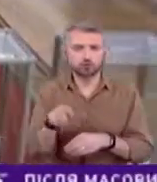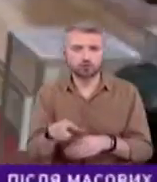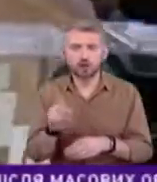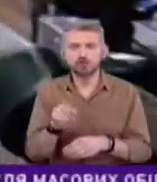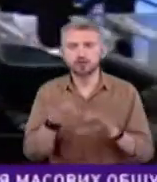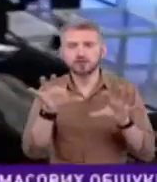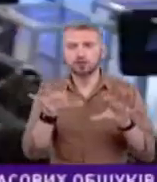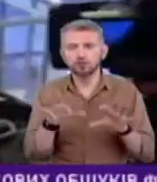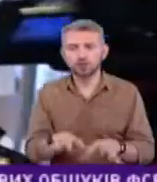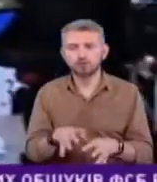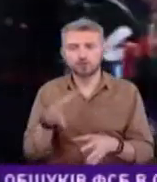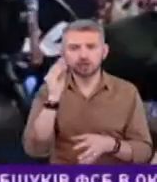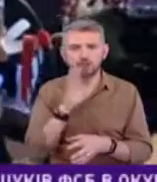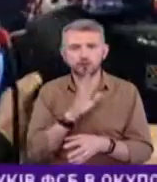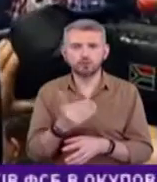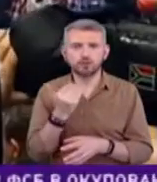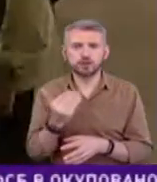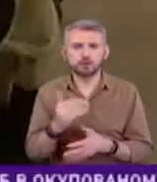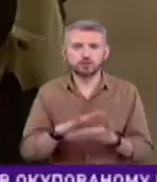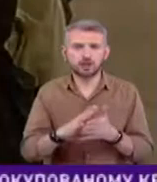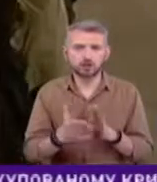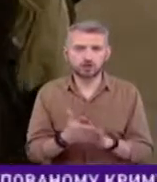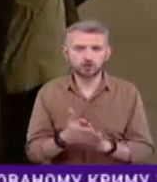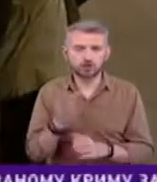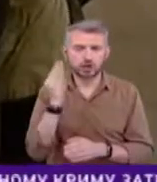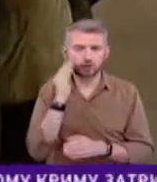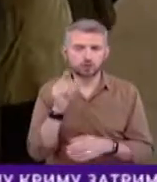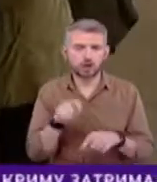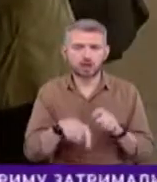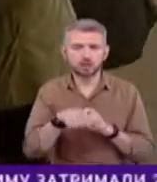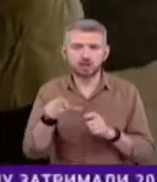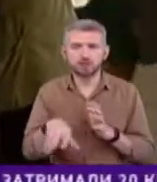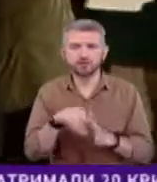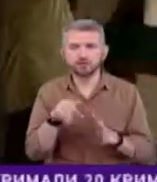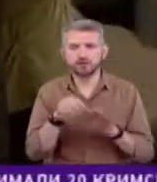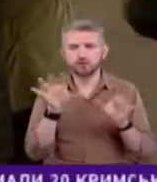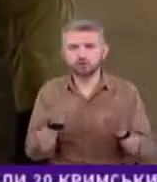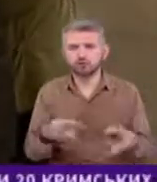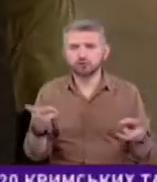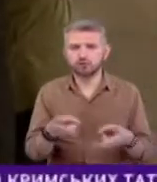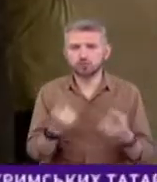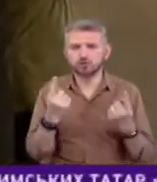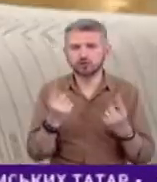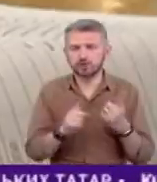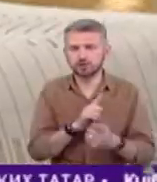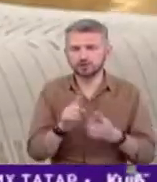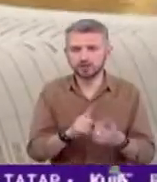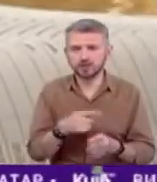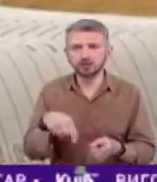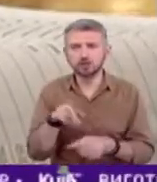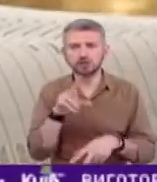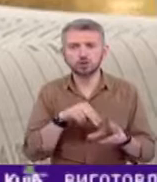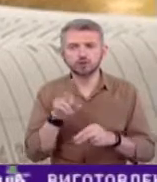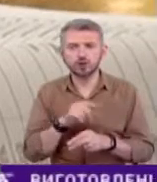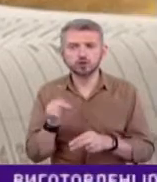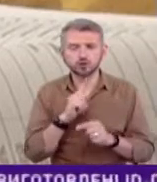адже законодавство не враховує їхнього становища. На думку експертів, виборче законодавство потребує суттєвих змін. І вони